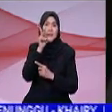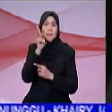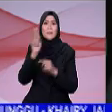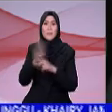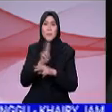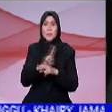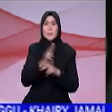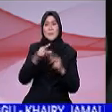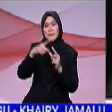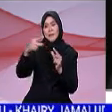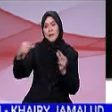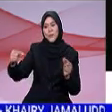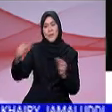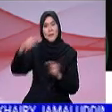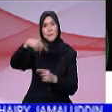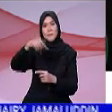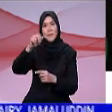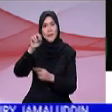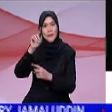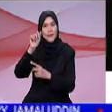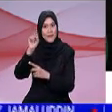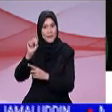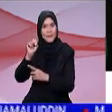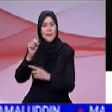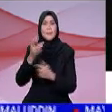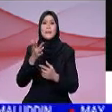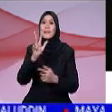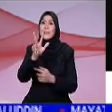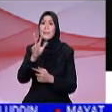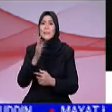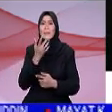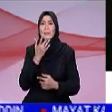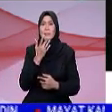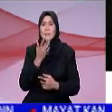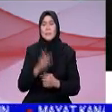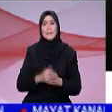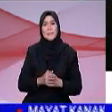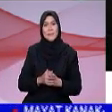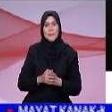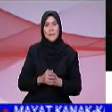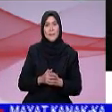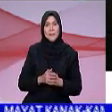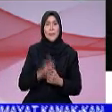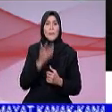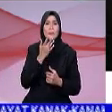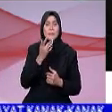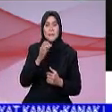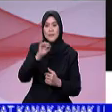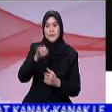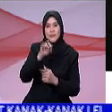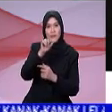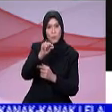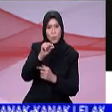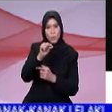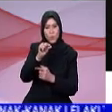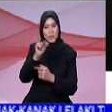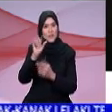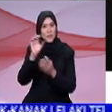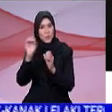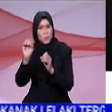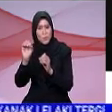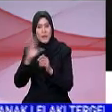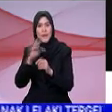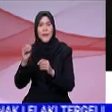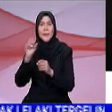ada. Dia diverasikan dengan 3 rasa iaitu perasa jagung, kosong